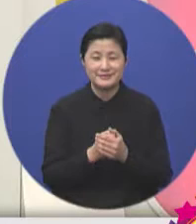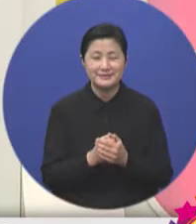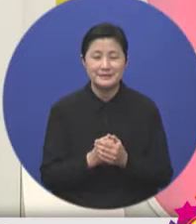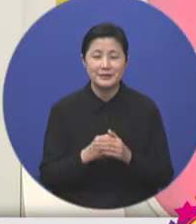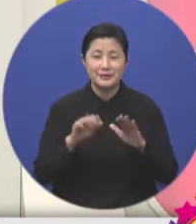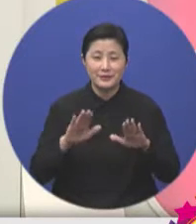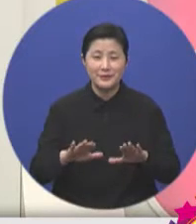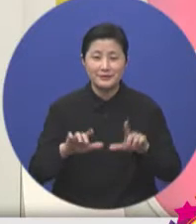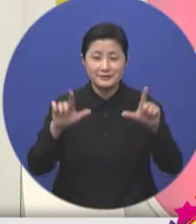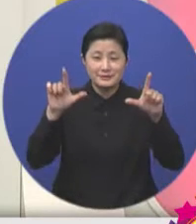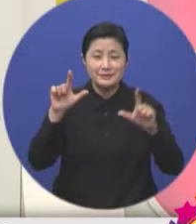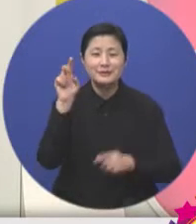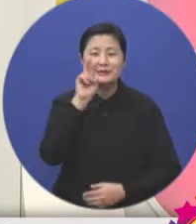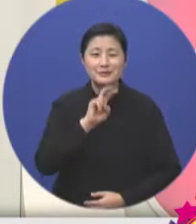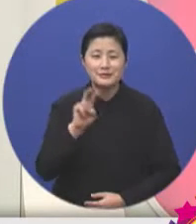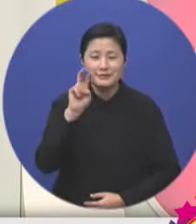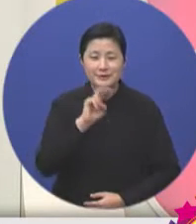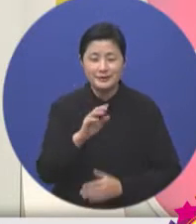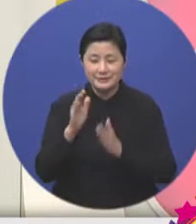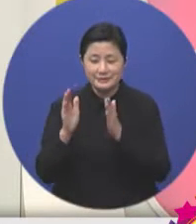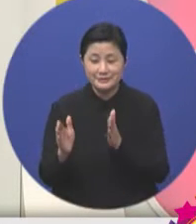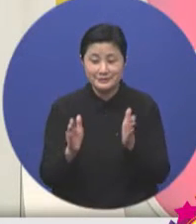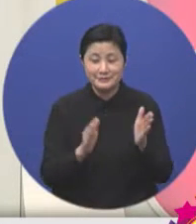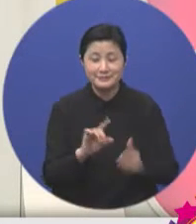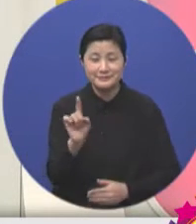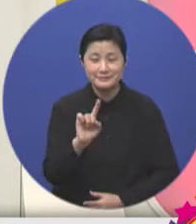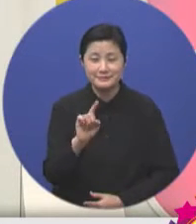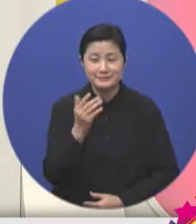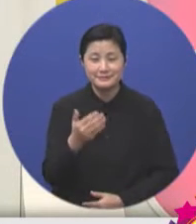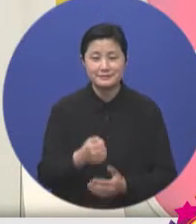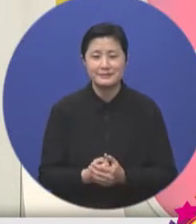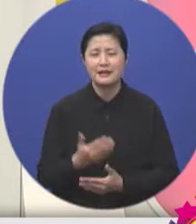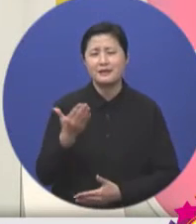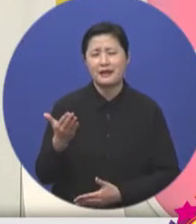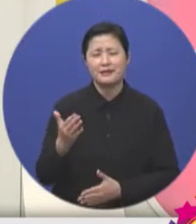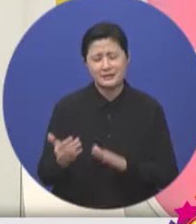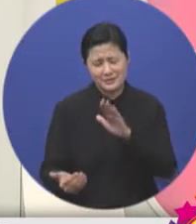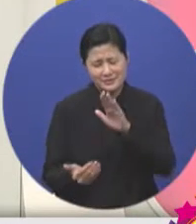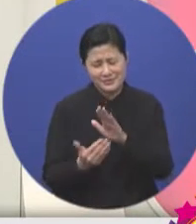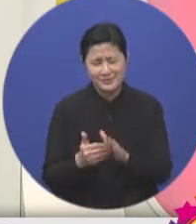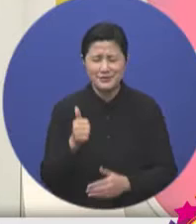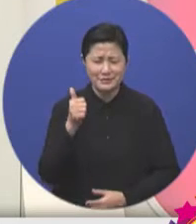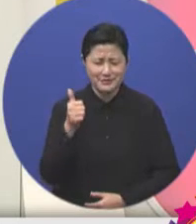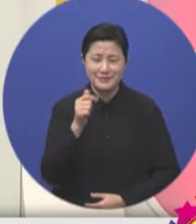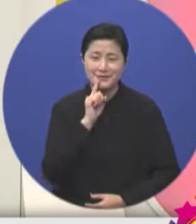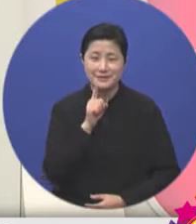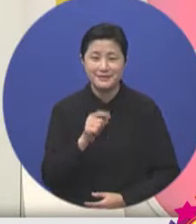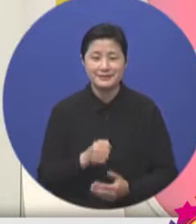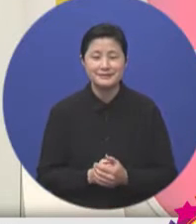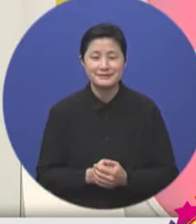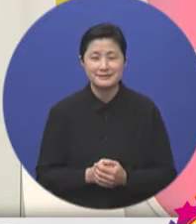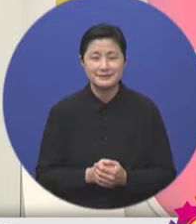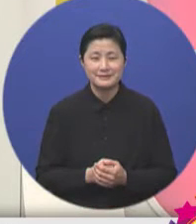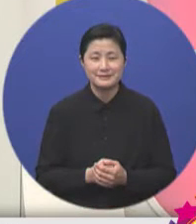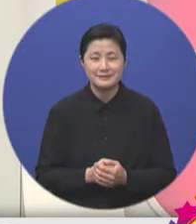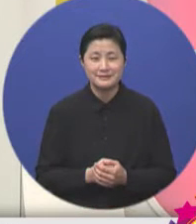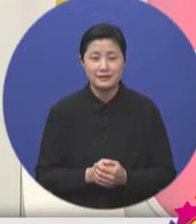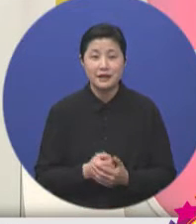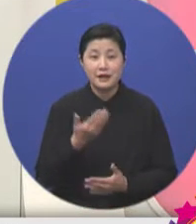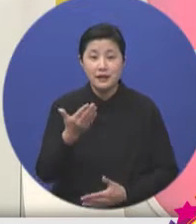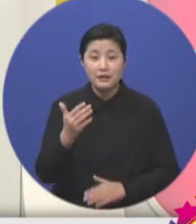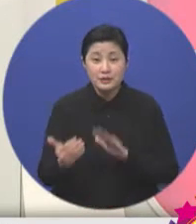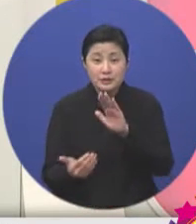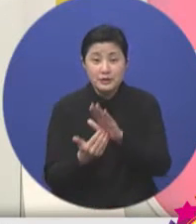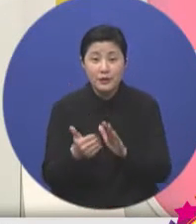아버님, 오늘은 어떤 노래 준비하셨어요? 당신이 최고예요. 당신이 최고야? 네.